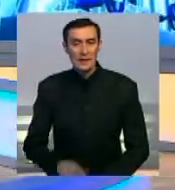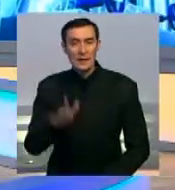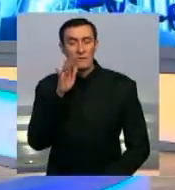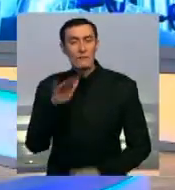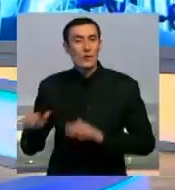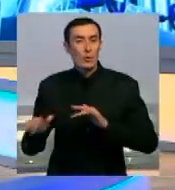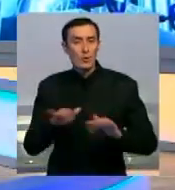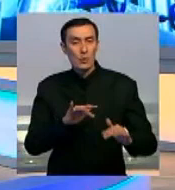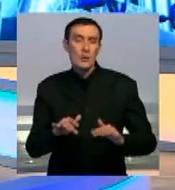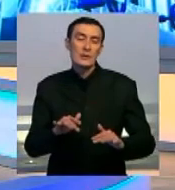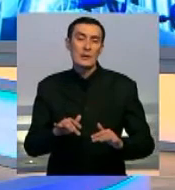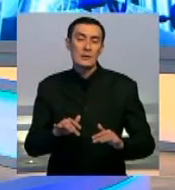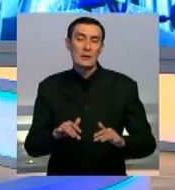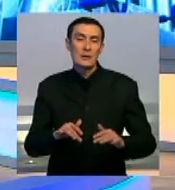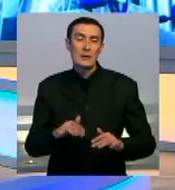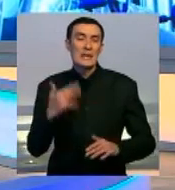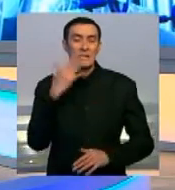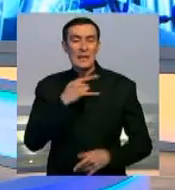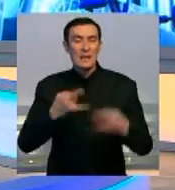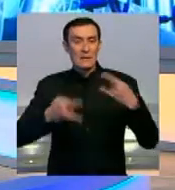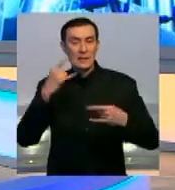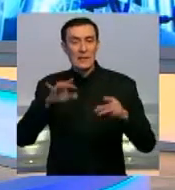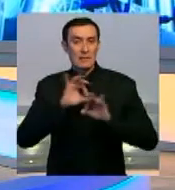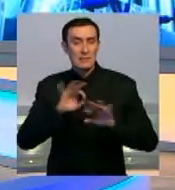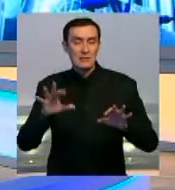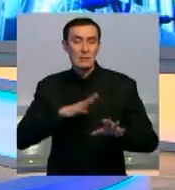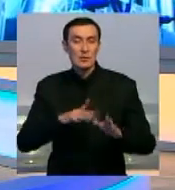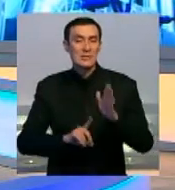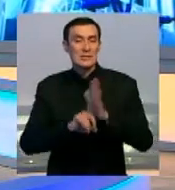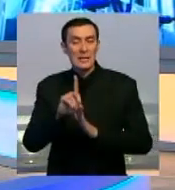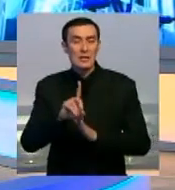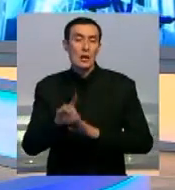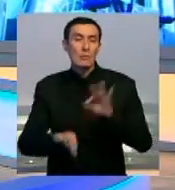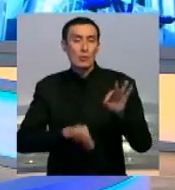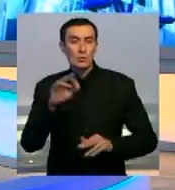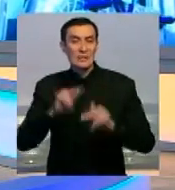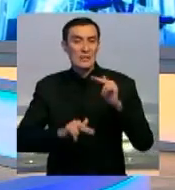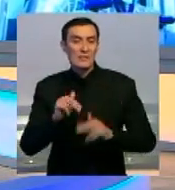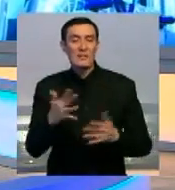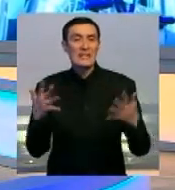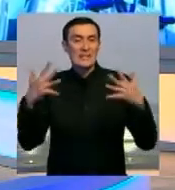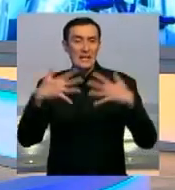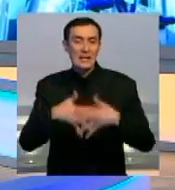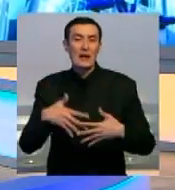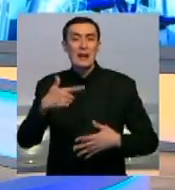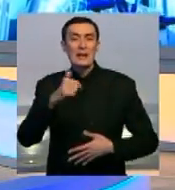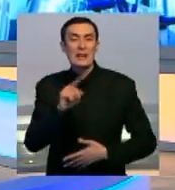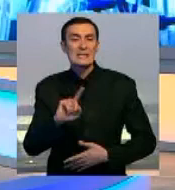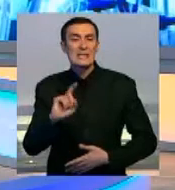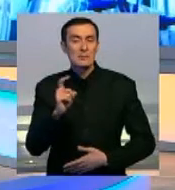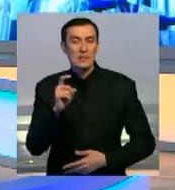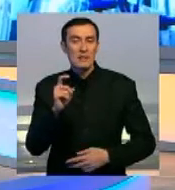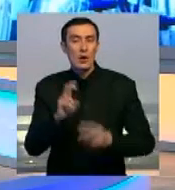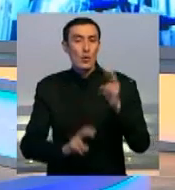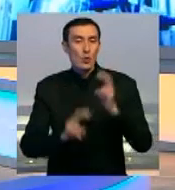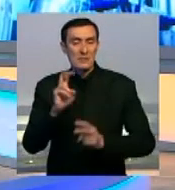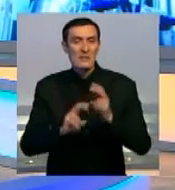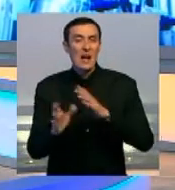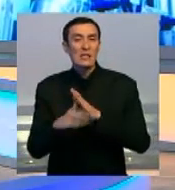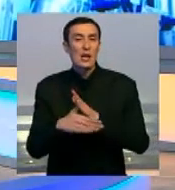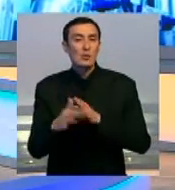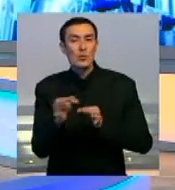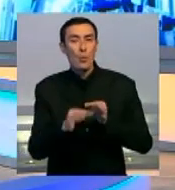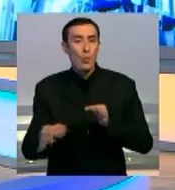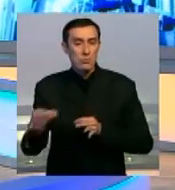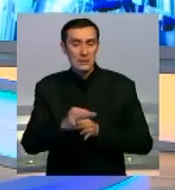В ходе общенационального телемоста глава государства отдал старт еще одному проекту – строительству интегрированного газохимического комплекса в Атырауской